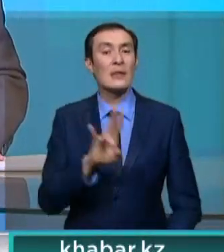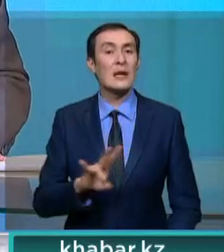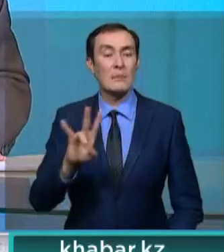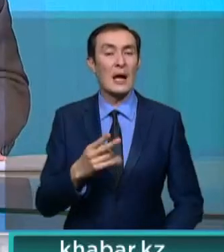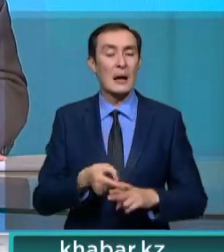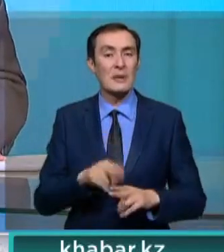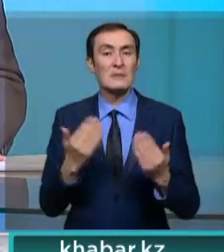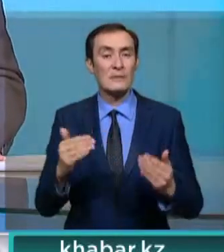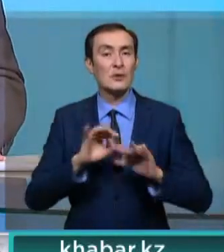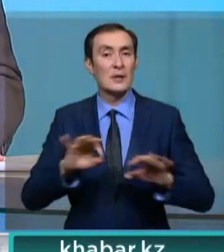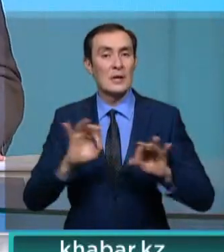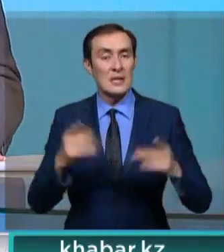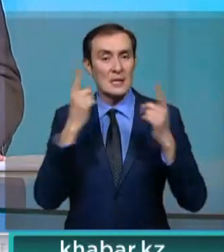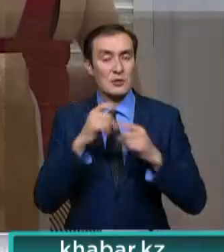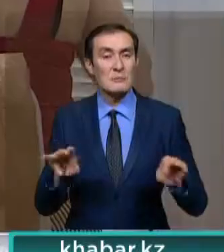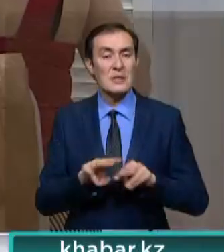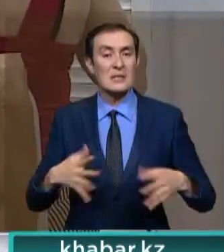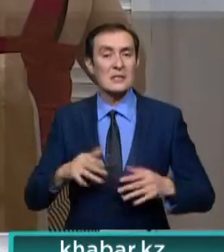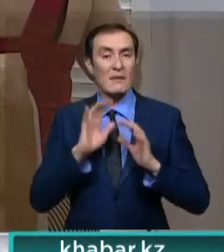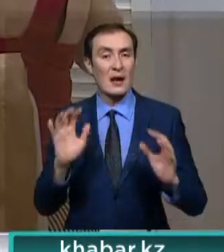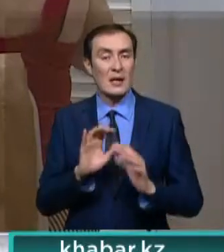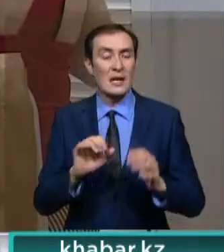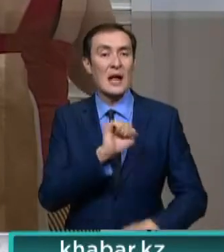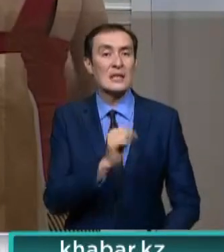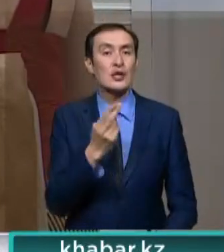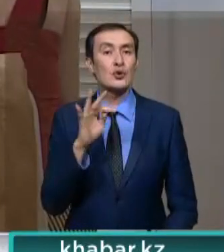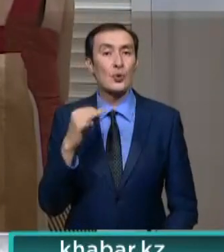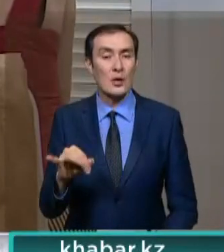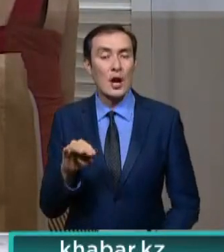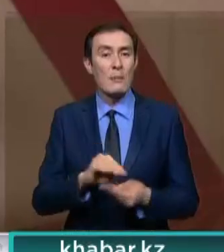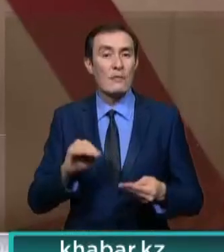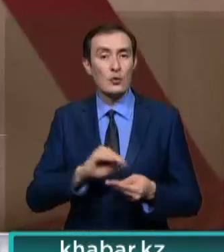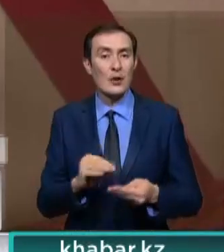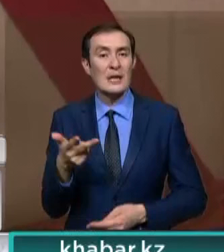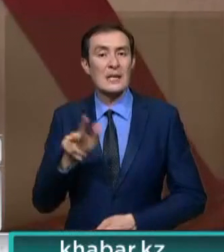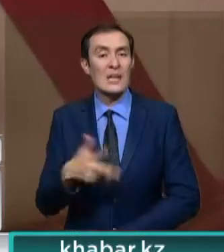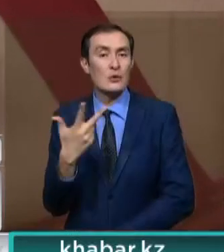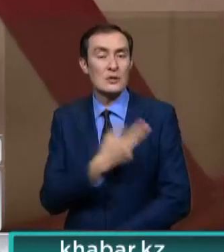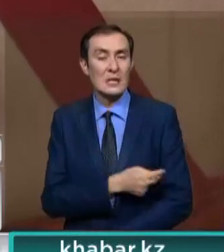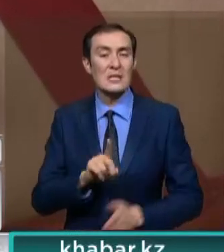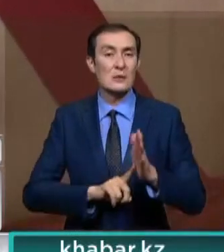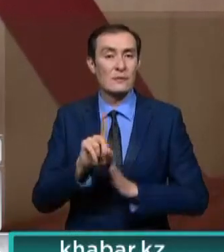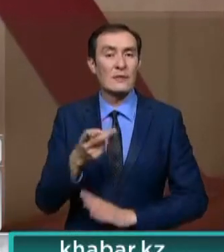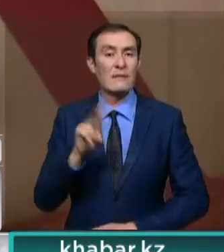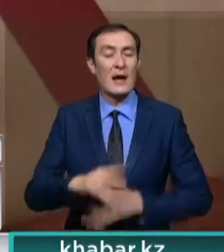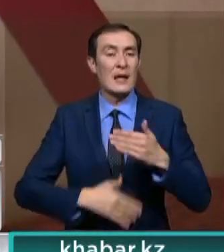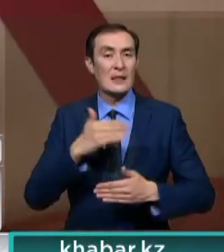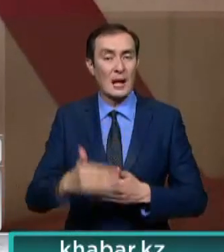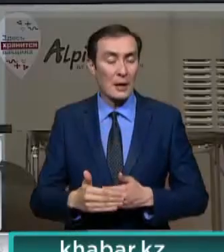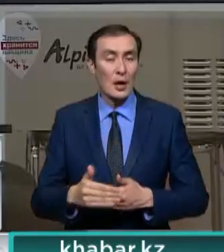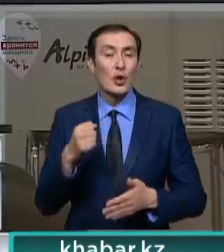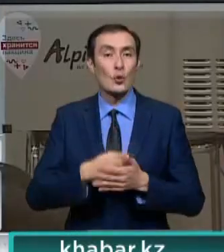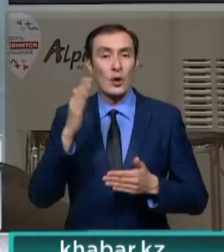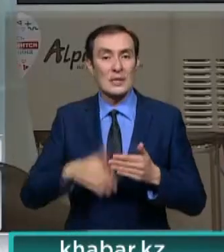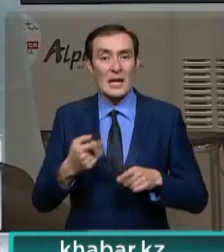ноября. Об этом сегодня в правительстве сообщил министр здравоохранения Алексей Цой. Повторная иммунизация населения стартует в два этапа, уточнил он.